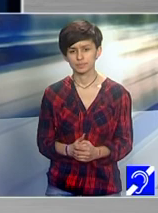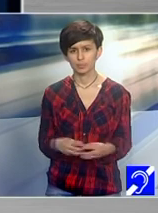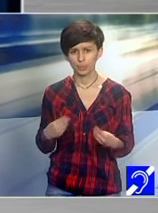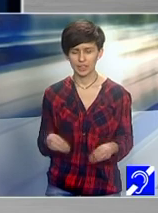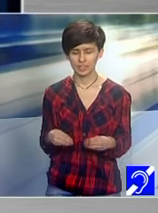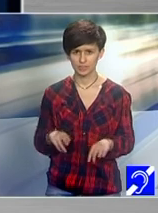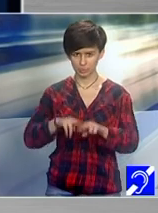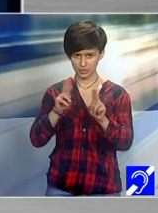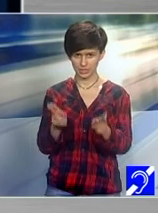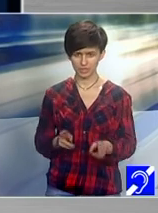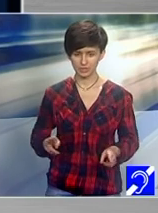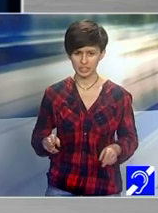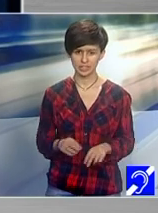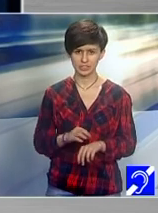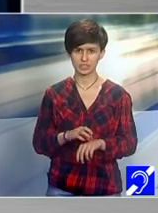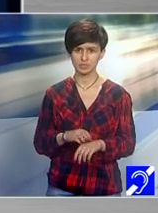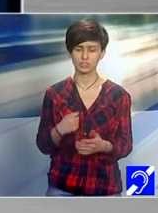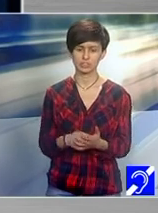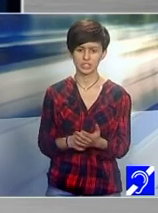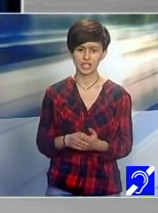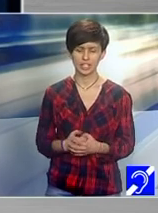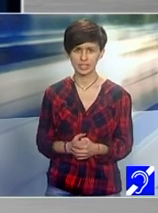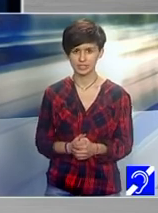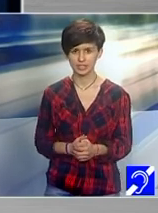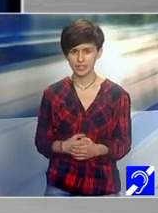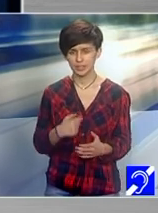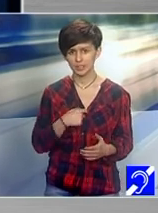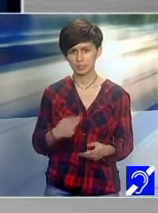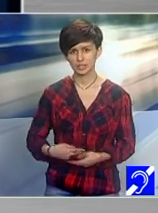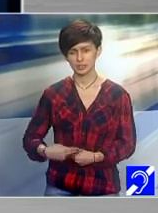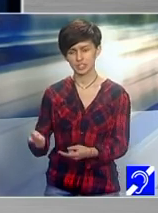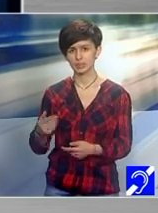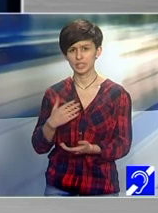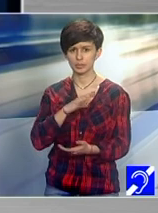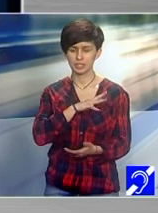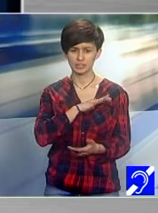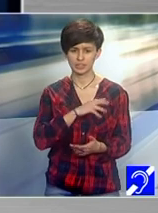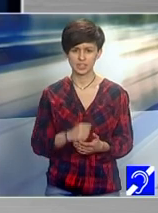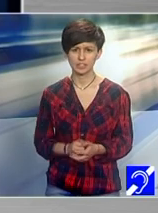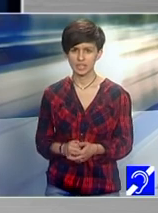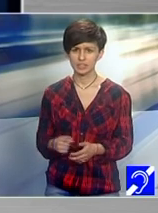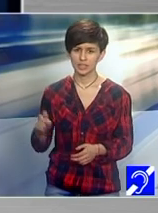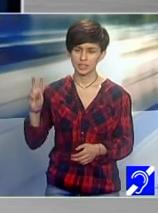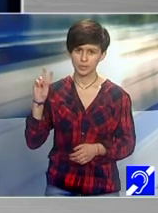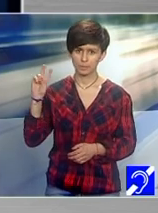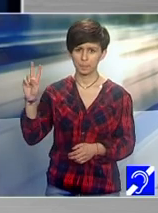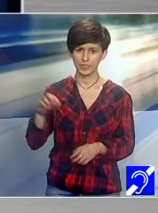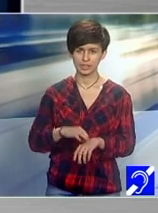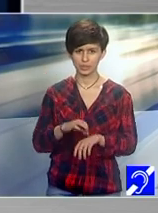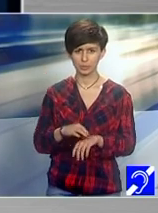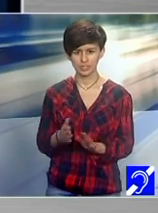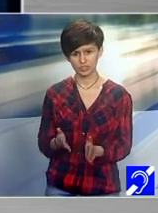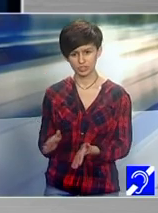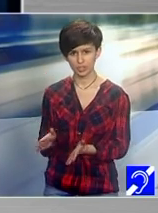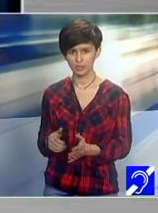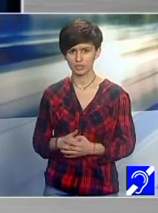Federația Europeană a Medicilor Salariați la care suntem afiliați, putem trimite în Franța 2 rezidenți de chirurgie, 2 de ginecologie, invită colegii de